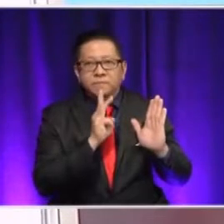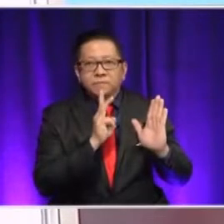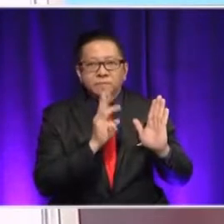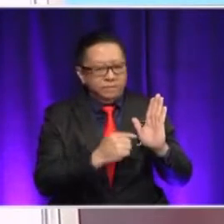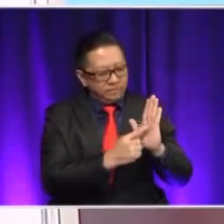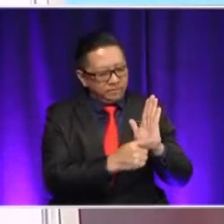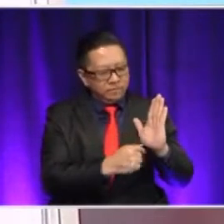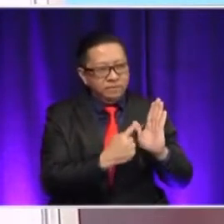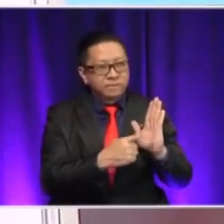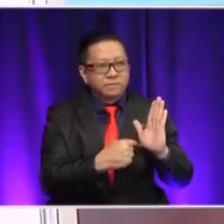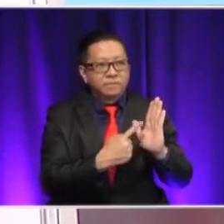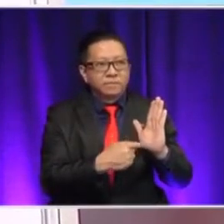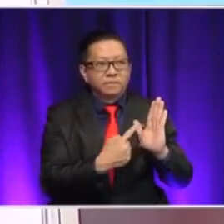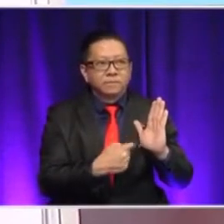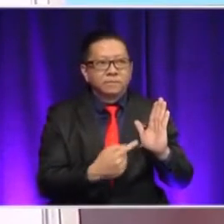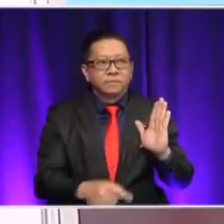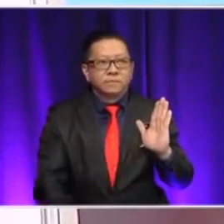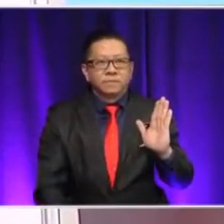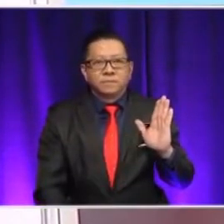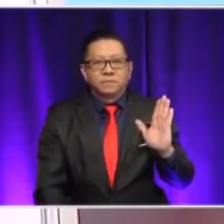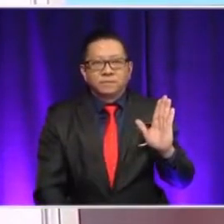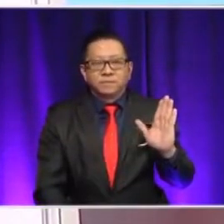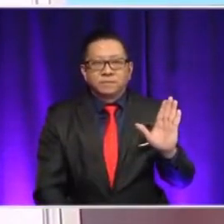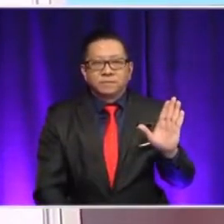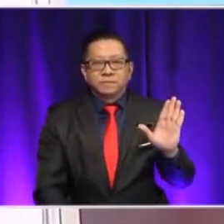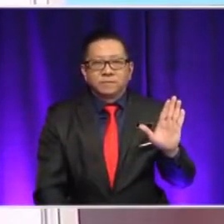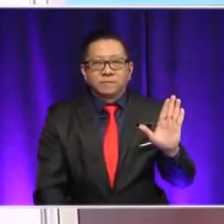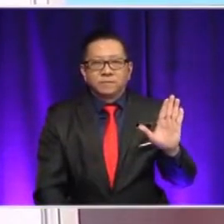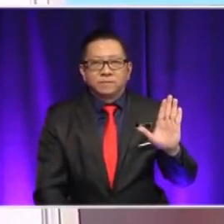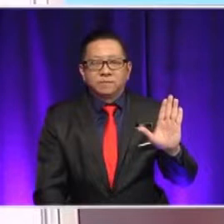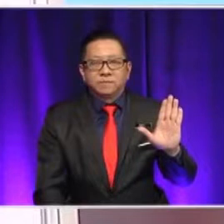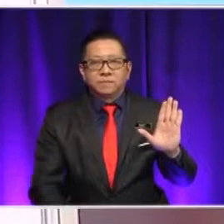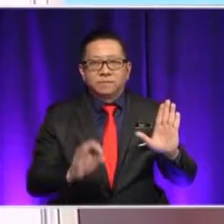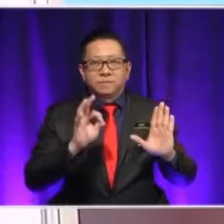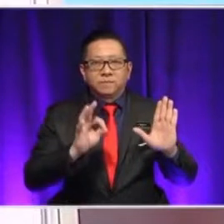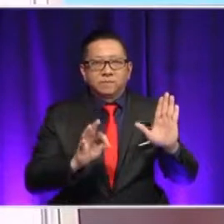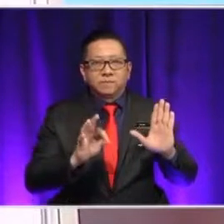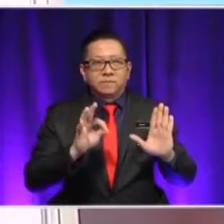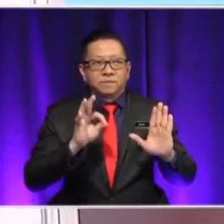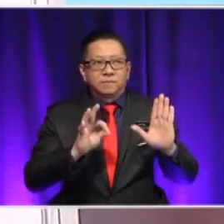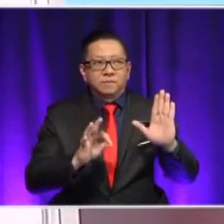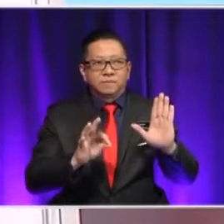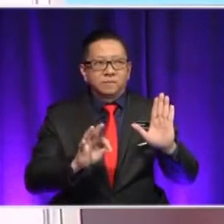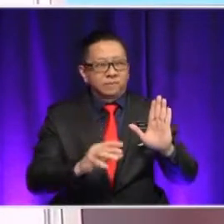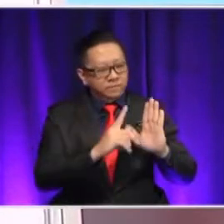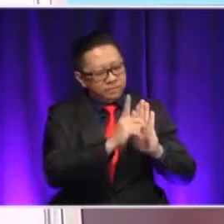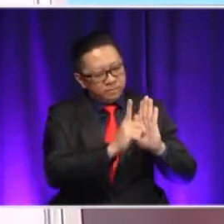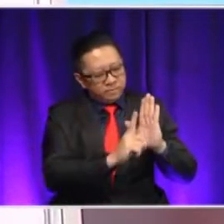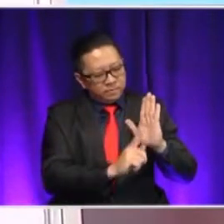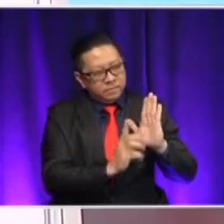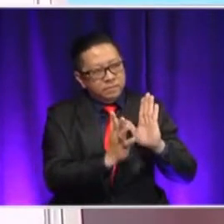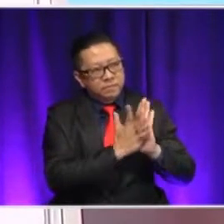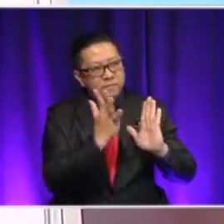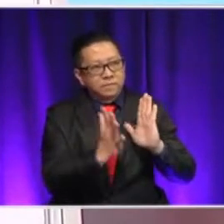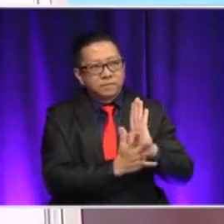kesan air wow oke fine Eric scada cekgu cek guna ape Mayang Niken kalau kita enaklah kau pada permukaan kertas